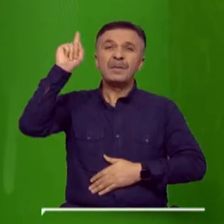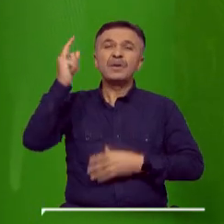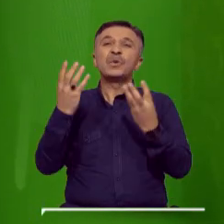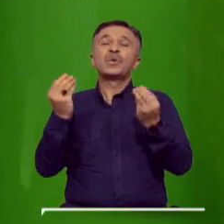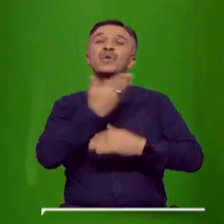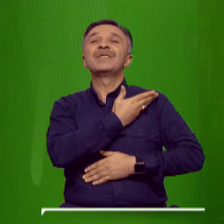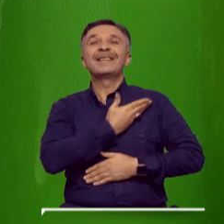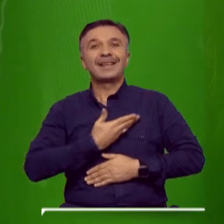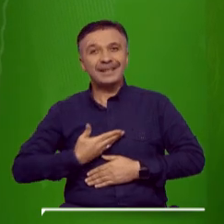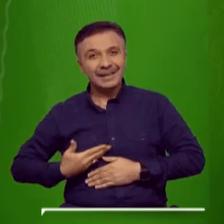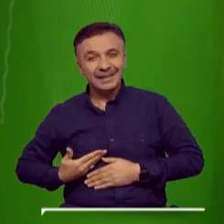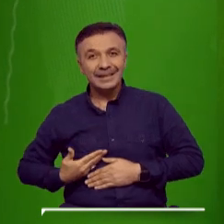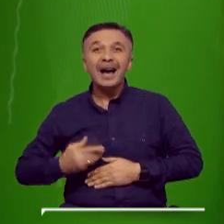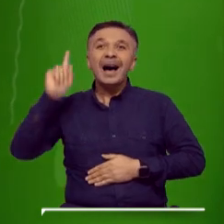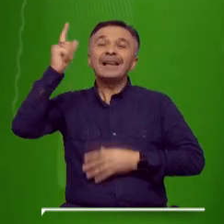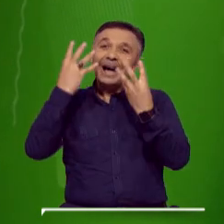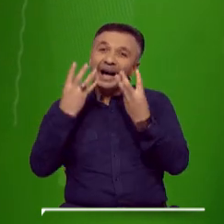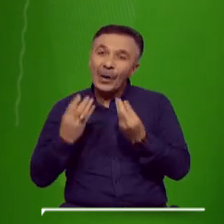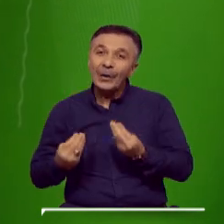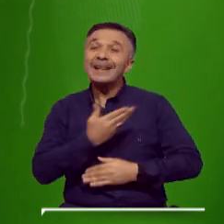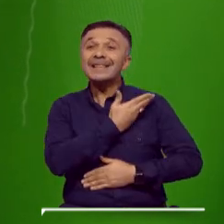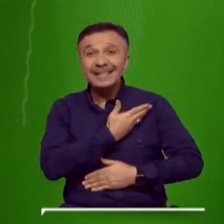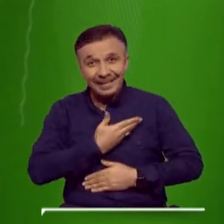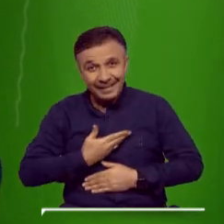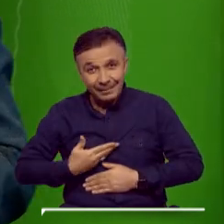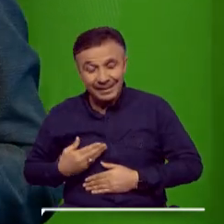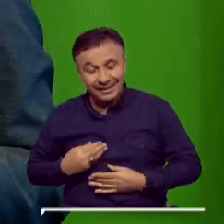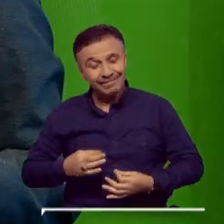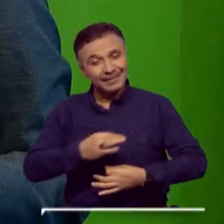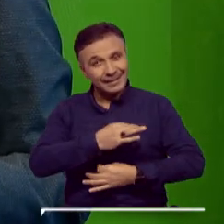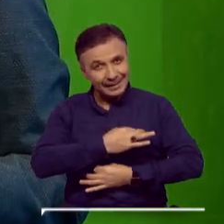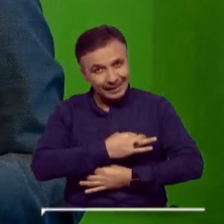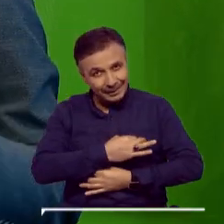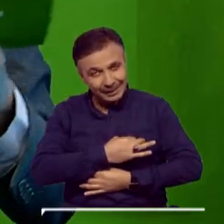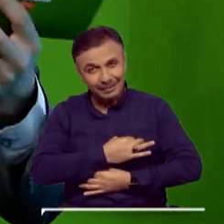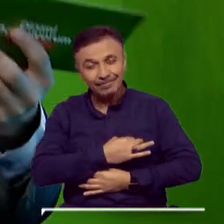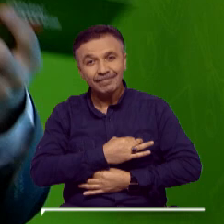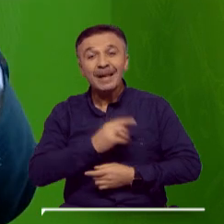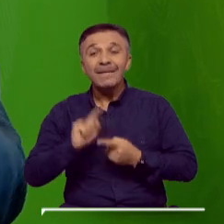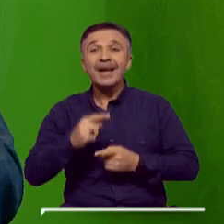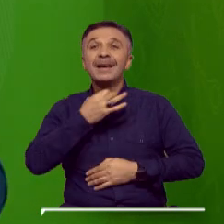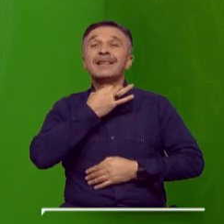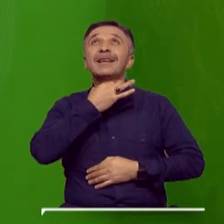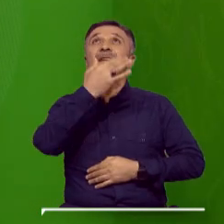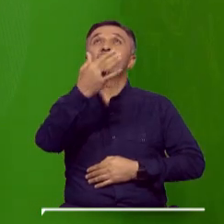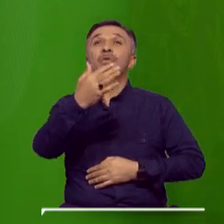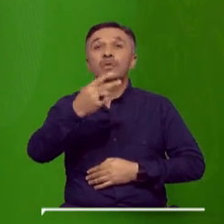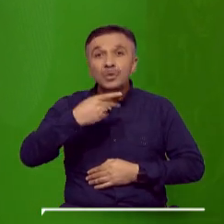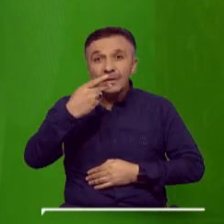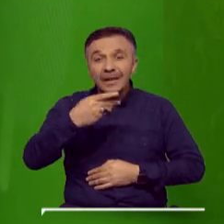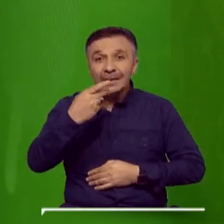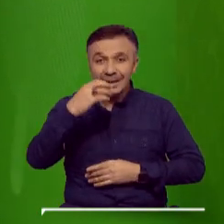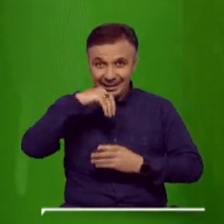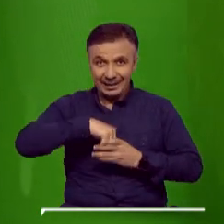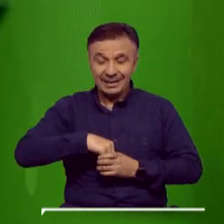severiz. Ona olan sevgimizi, saygımızı ve teşekkürümüzü ifade etmek için